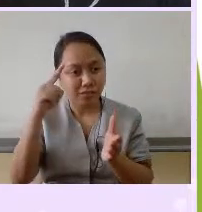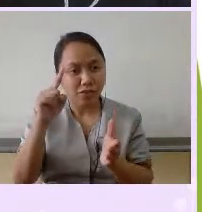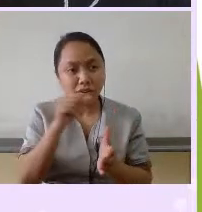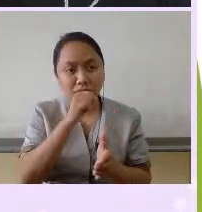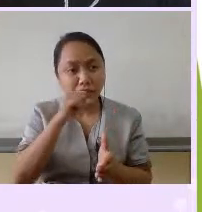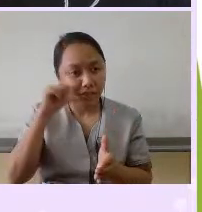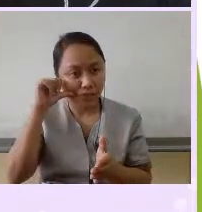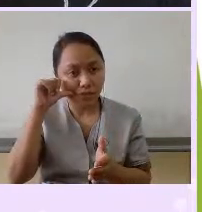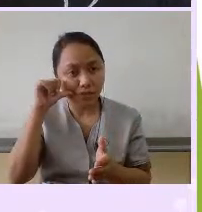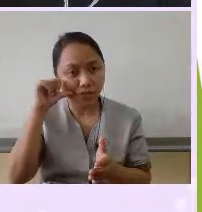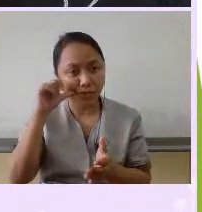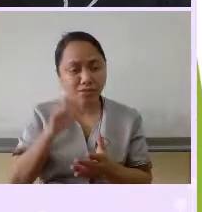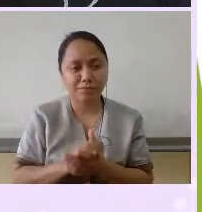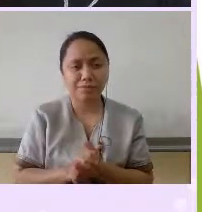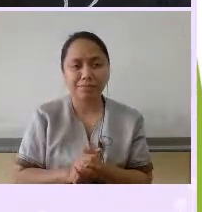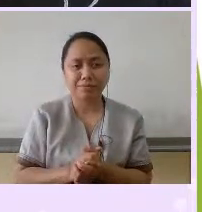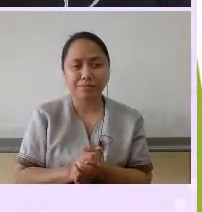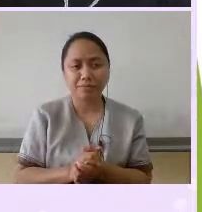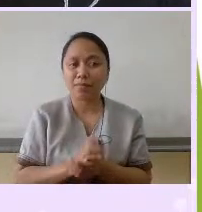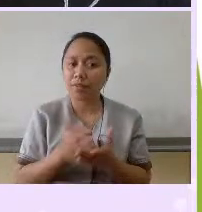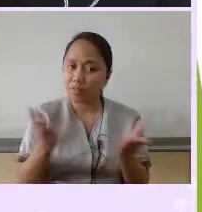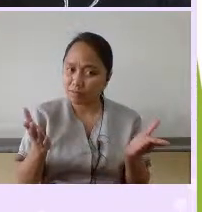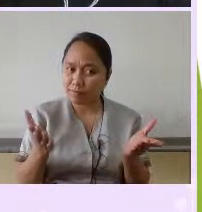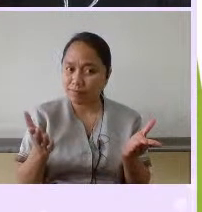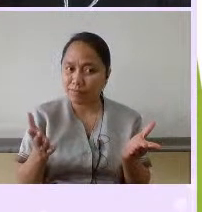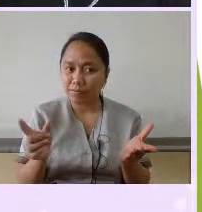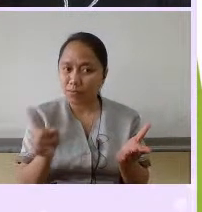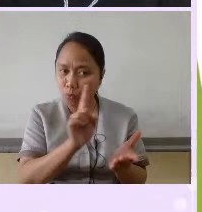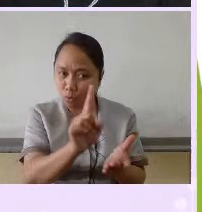Tura, ayan. So, ang specific